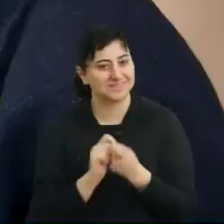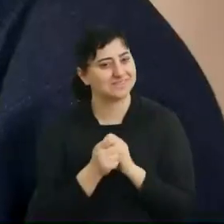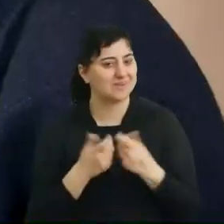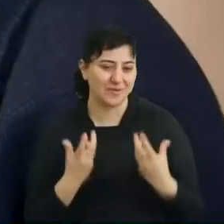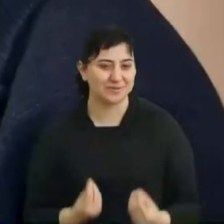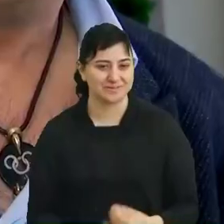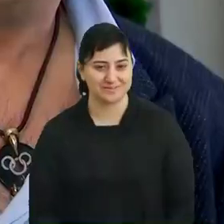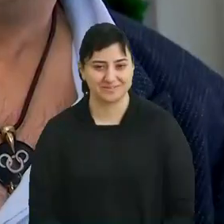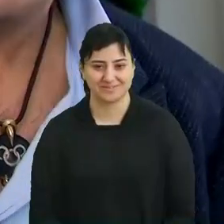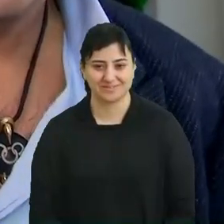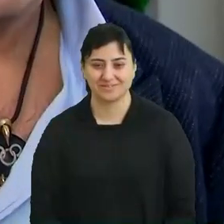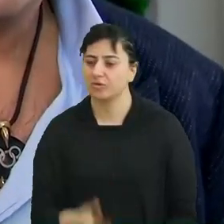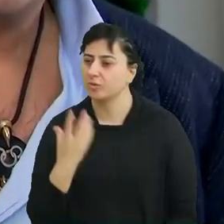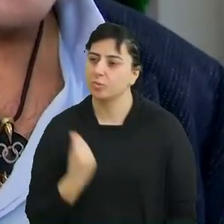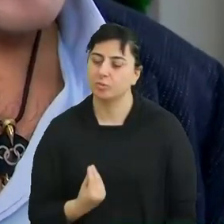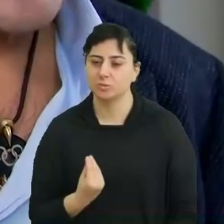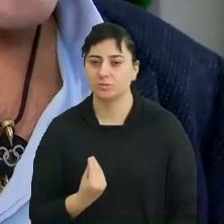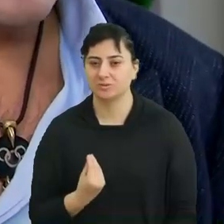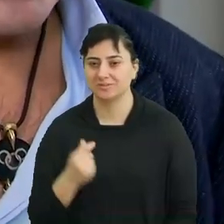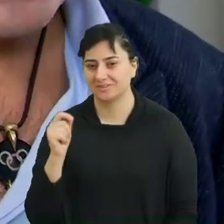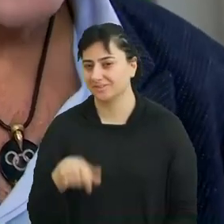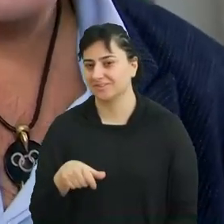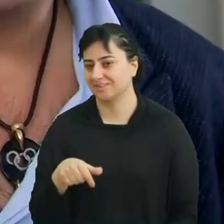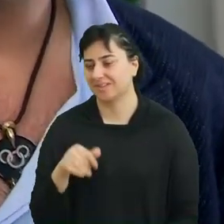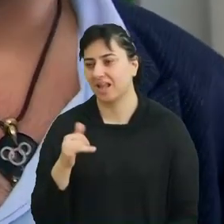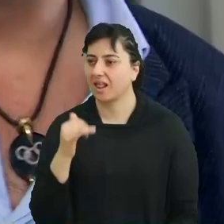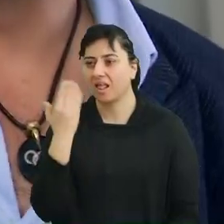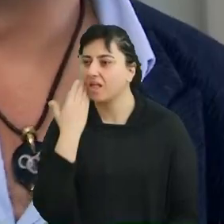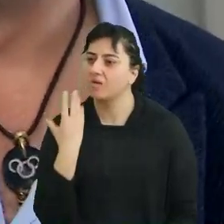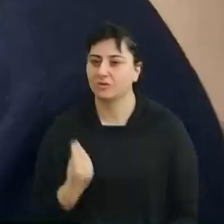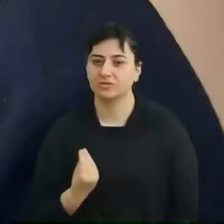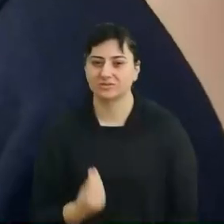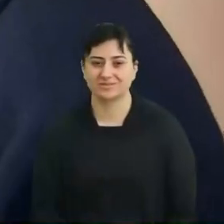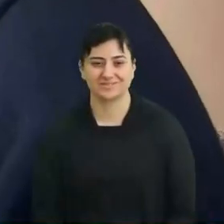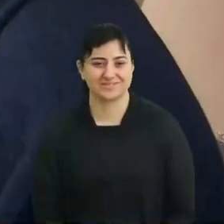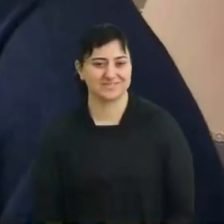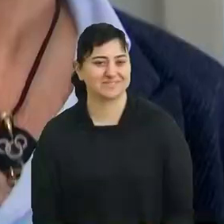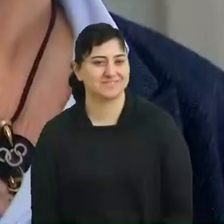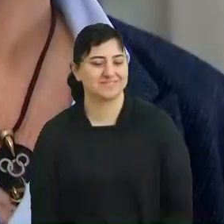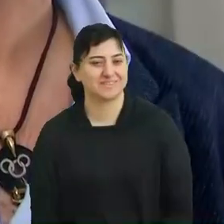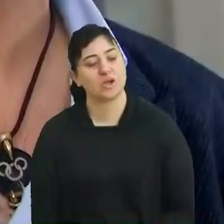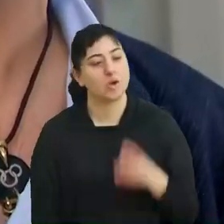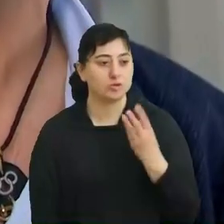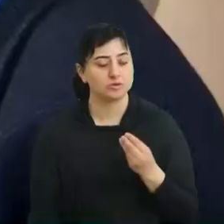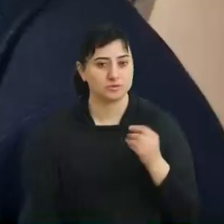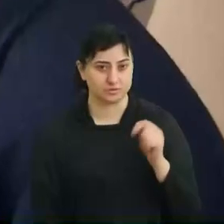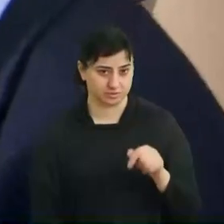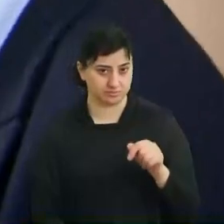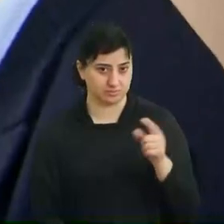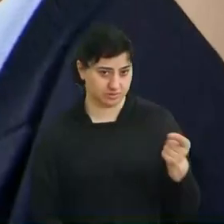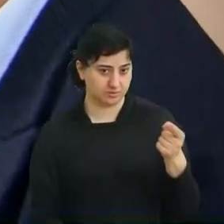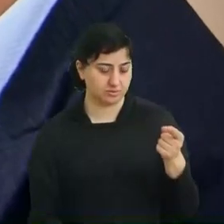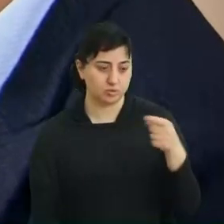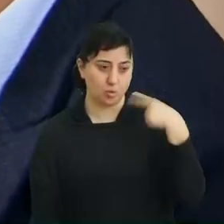değiştirmeye çalışırız. Ha? Olur. Valla şimdiden eğlenceli gibi görünmeye başladı bana. Ay süper aşkım. O zaman şu andan itibaren